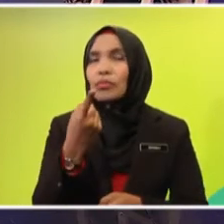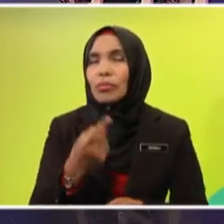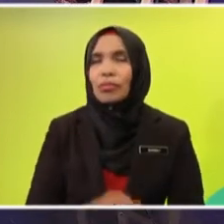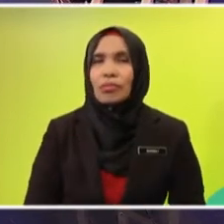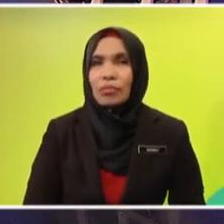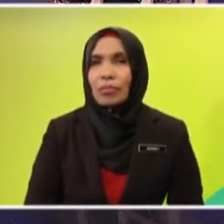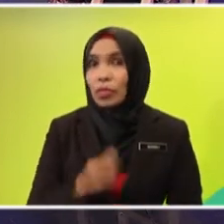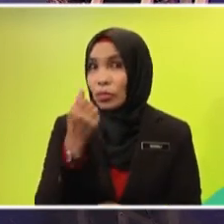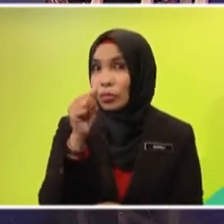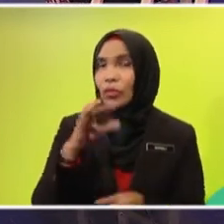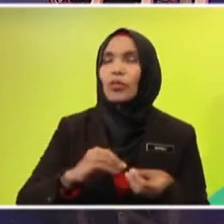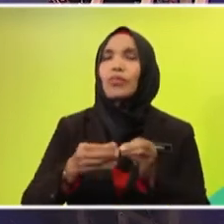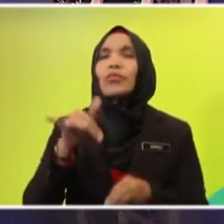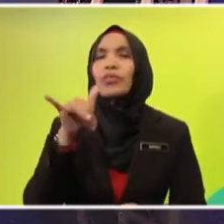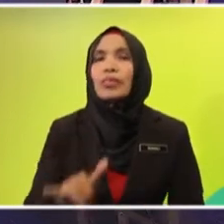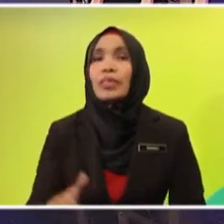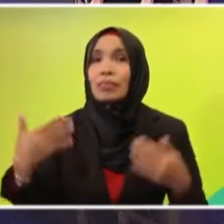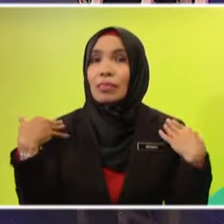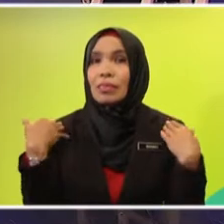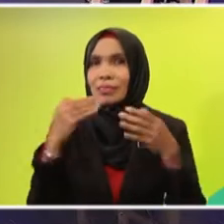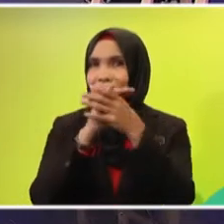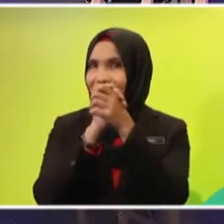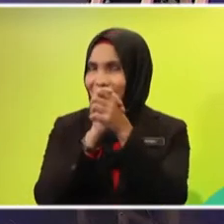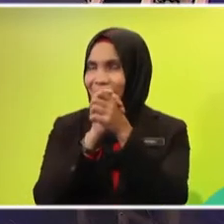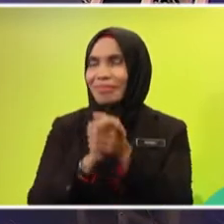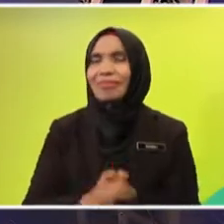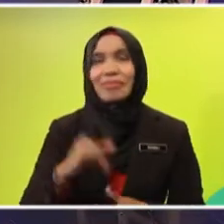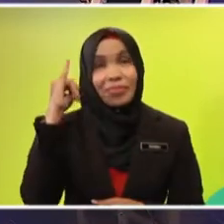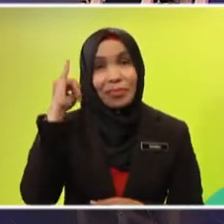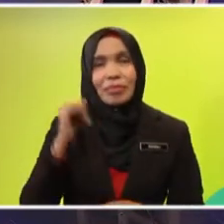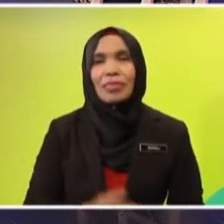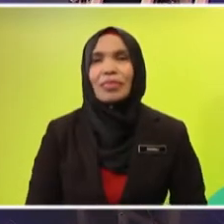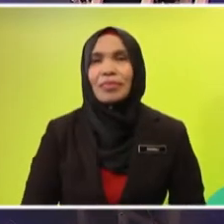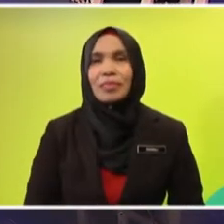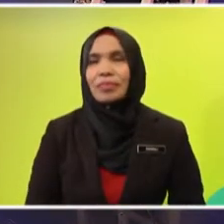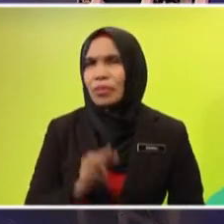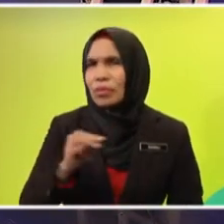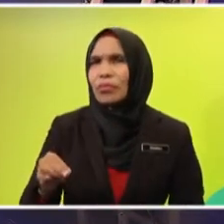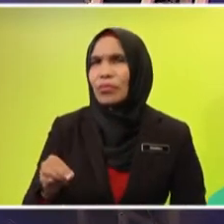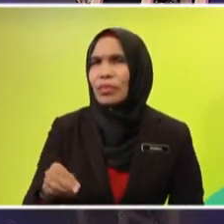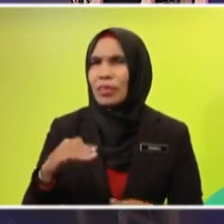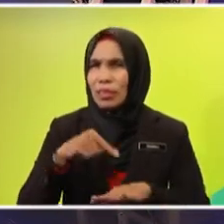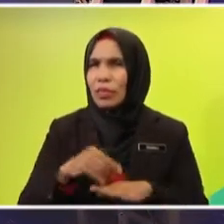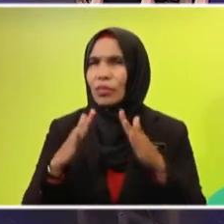pada card di depan terlihat file.gz gudanovie percaya juga penonton kita di rumah mereka gitu yang